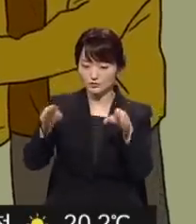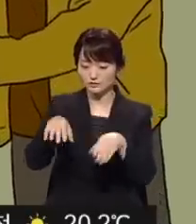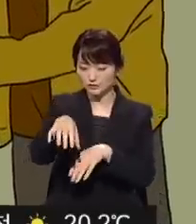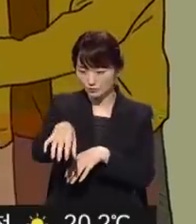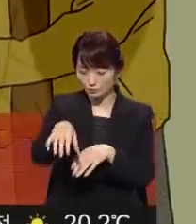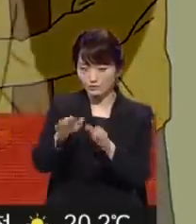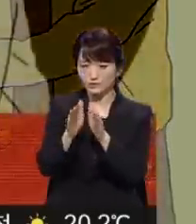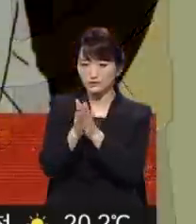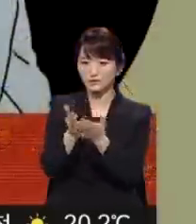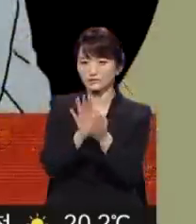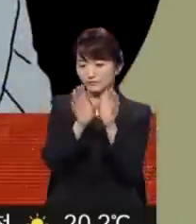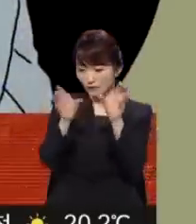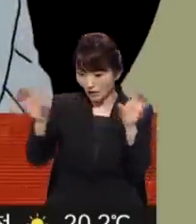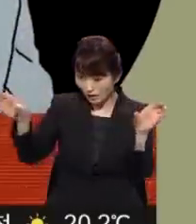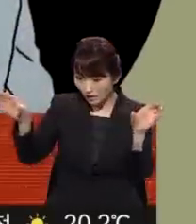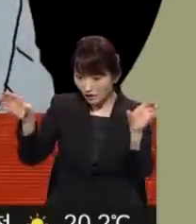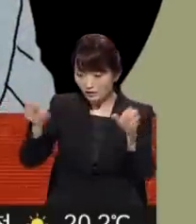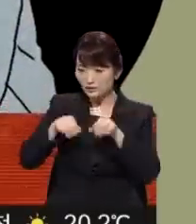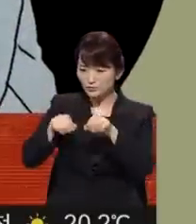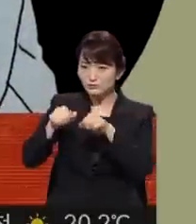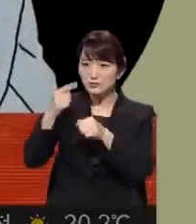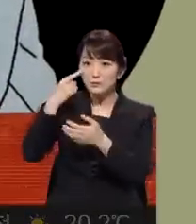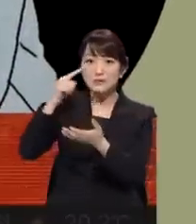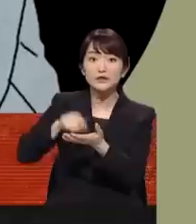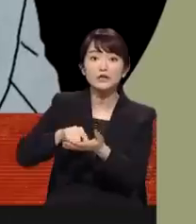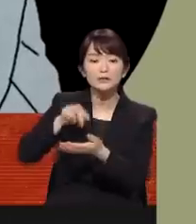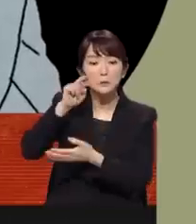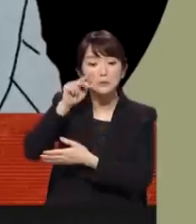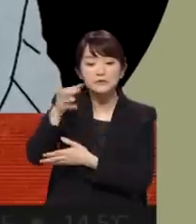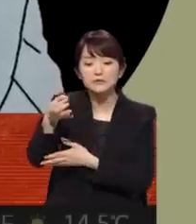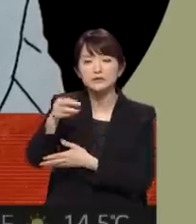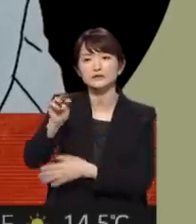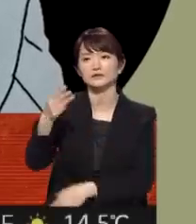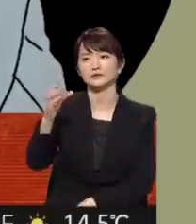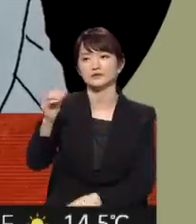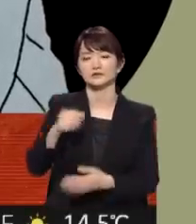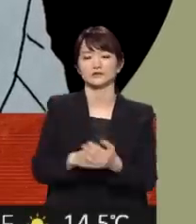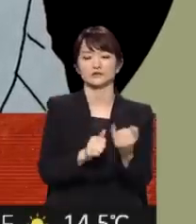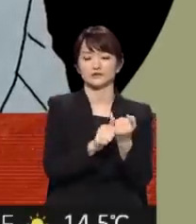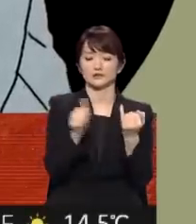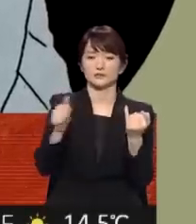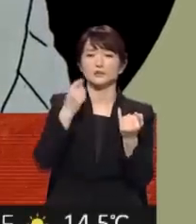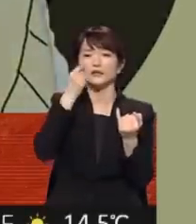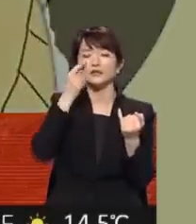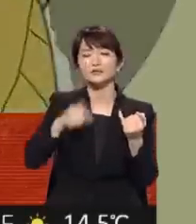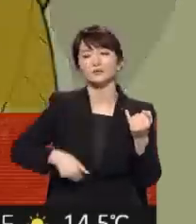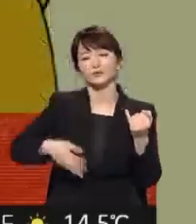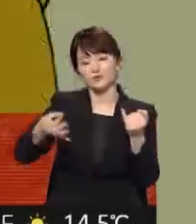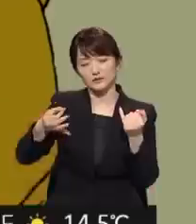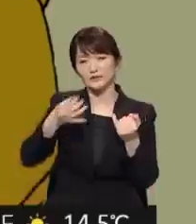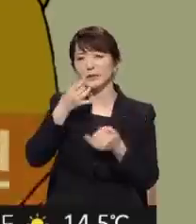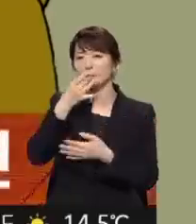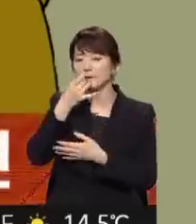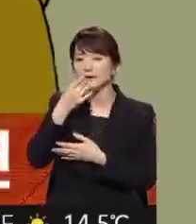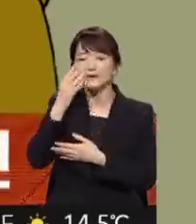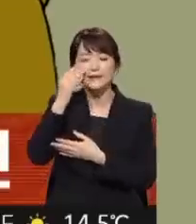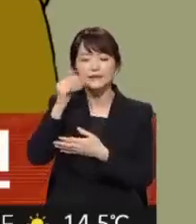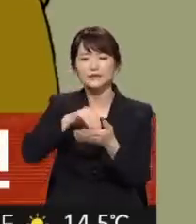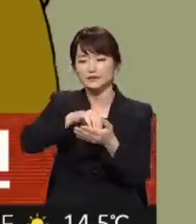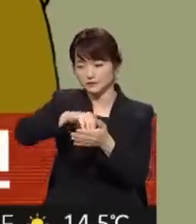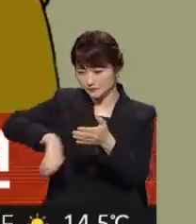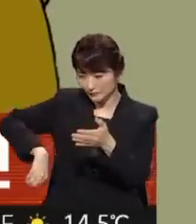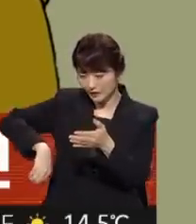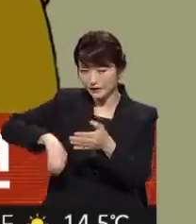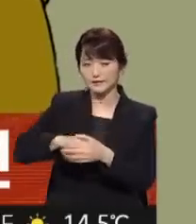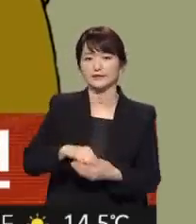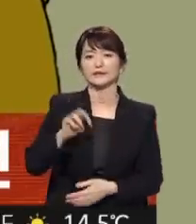발견을 했는데요. 300만 원이 들어있었다고 합니다. 남편은 한 달 용돈을 그 밥값이랑 기름값 정도를 제외하고 순수 용돈